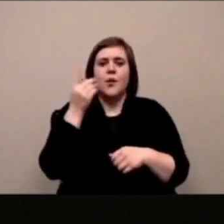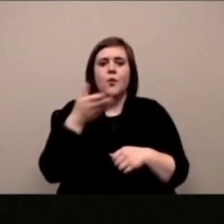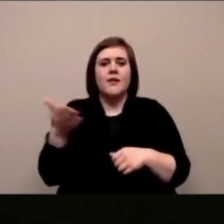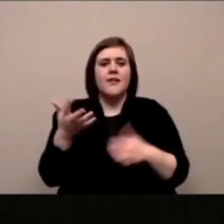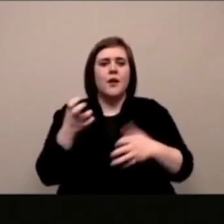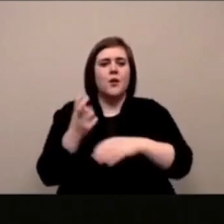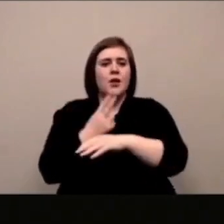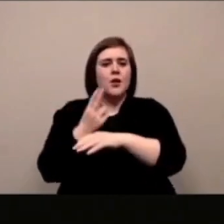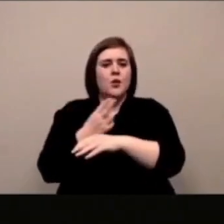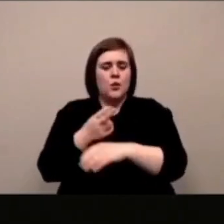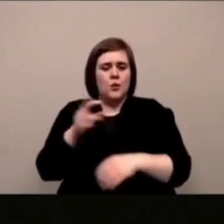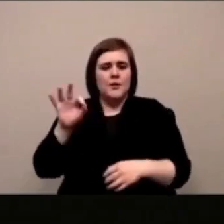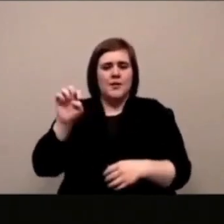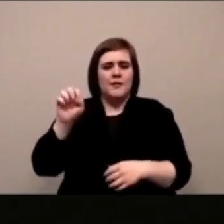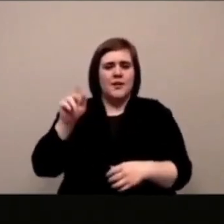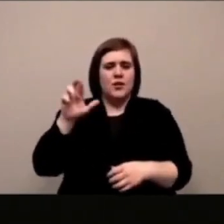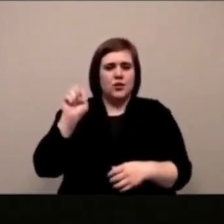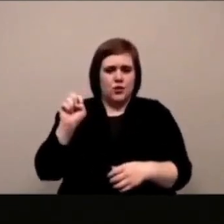と